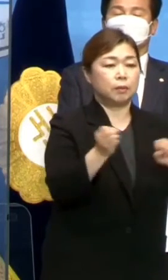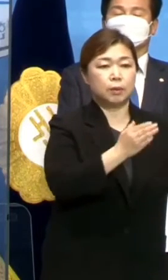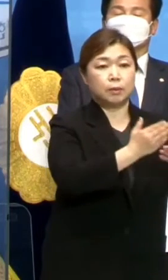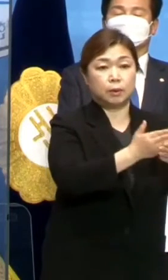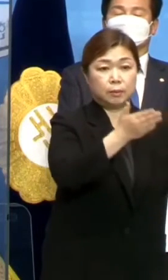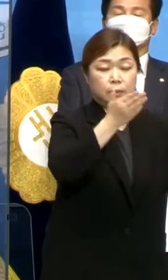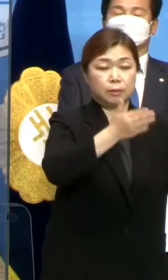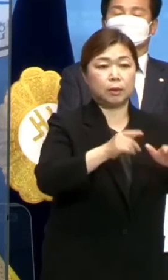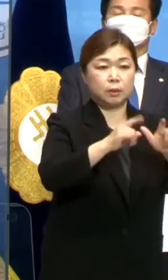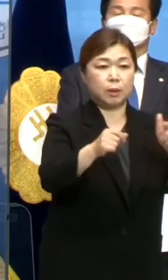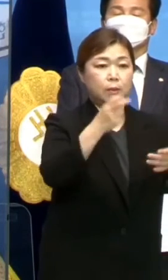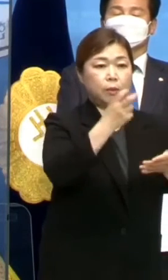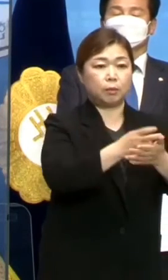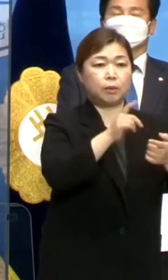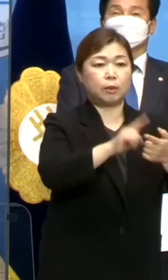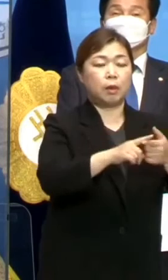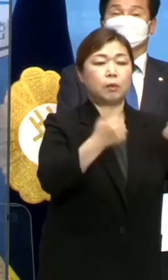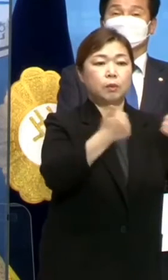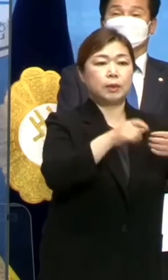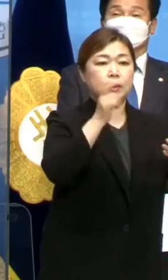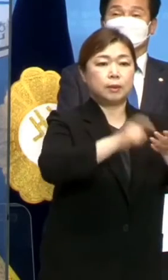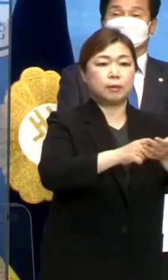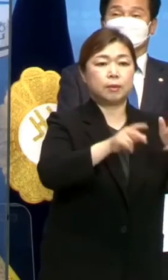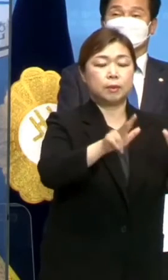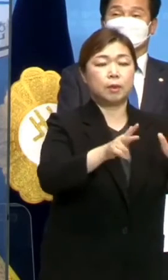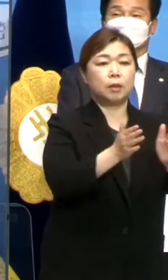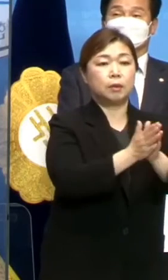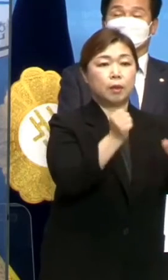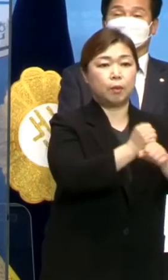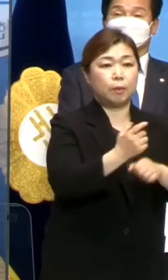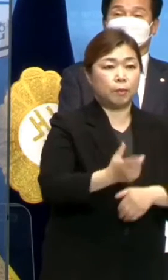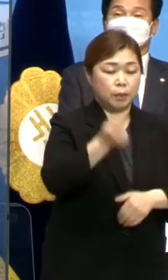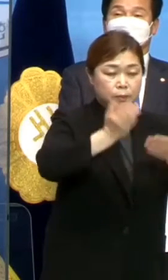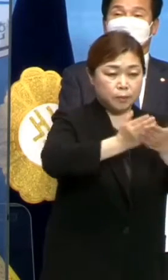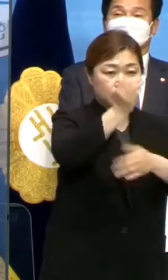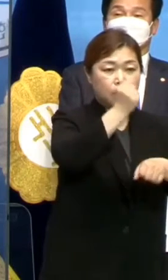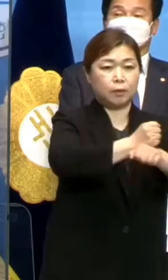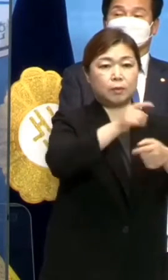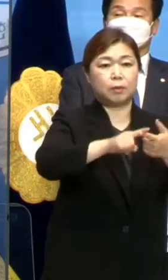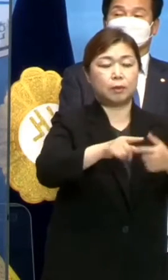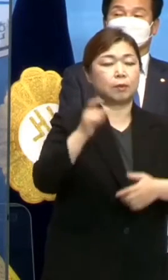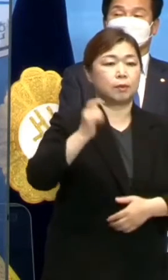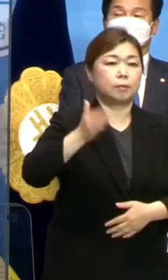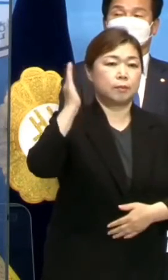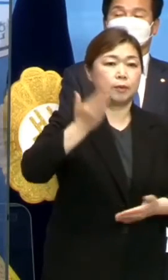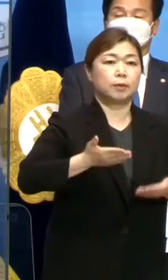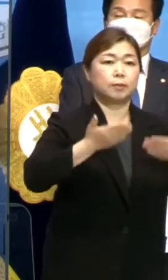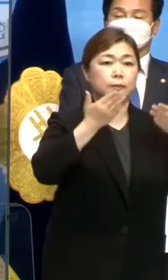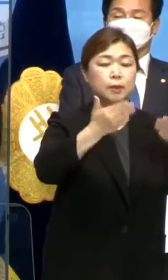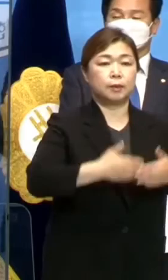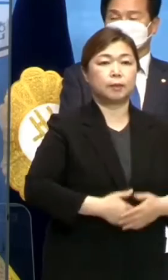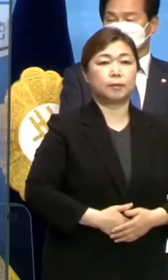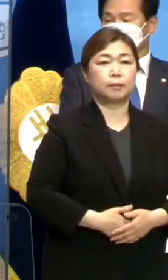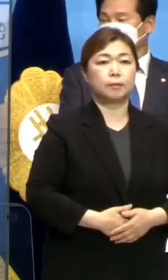주십시오 지방의회 법에 대한 논의를 즉각 싸고 6기 통과시켜 줄 것을 강력히 촉구합니다